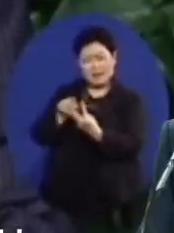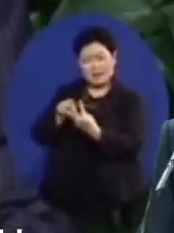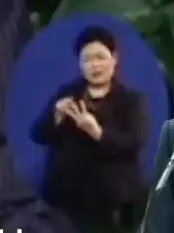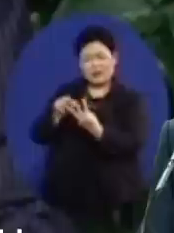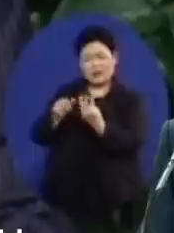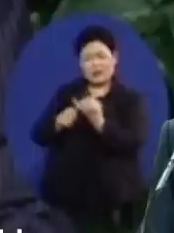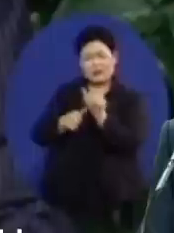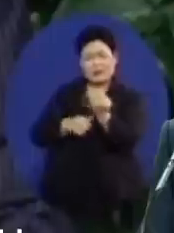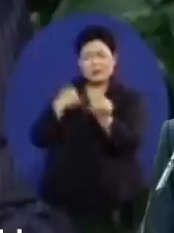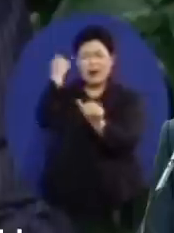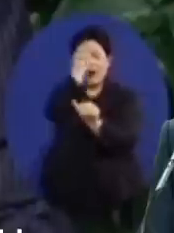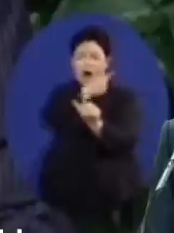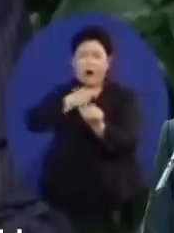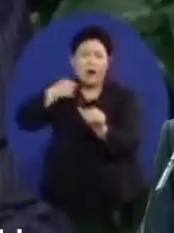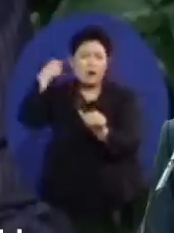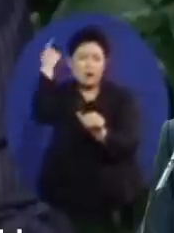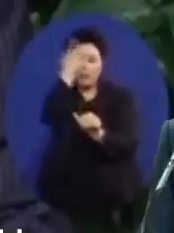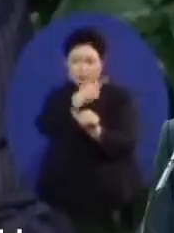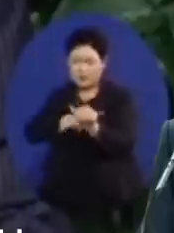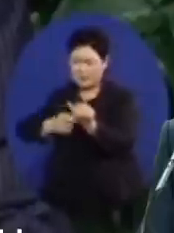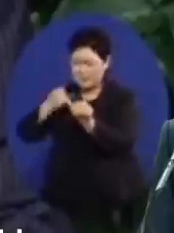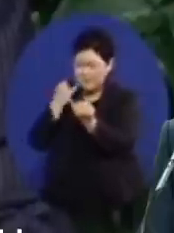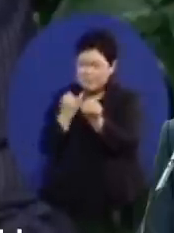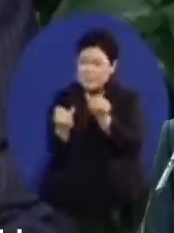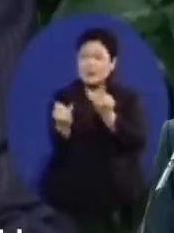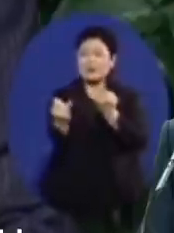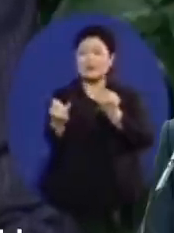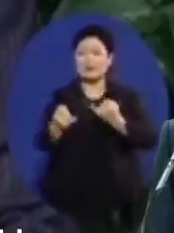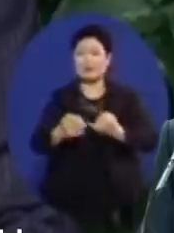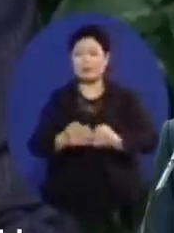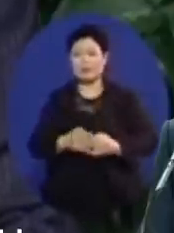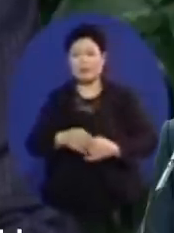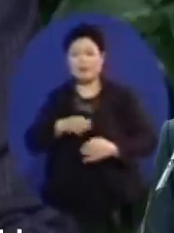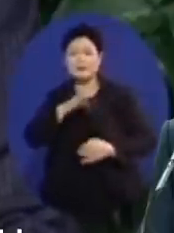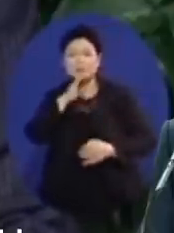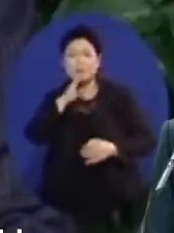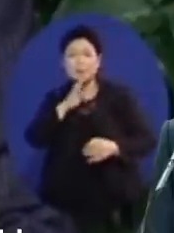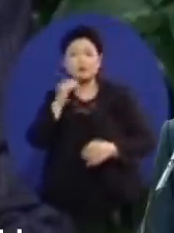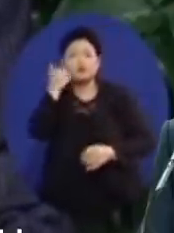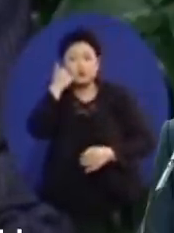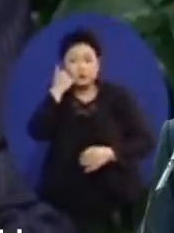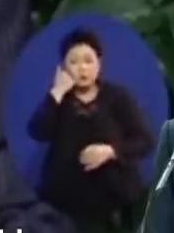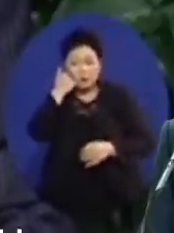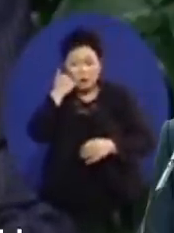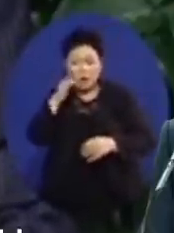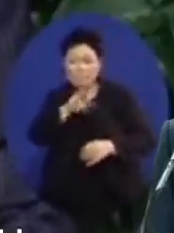여자가 인물이 절세 미인이다. 곧장 바로의 귀에 들어가니까 바로가